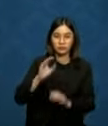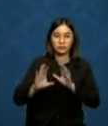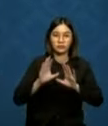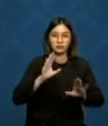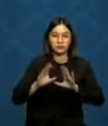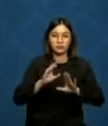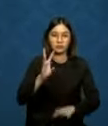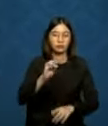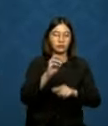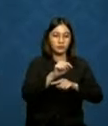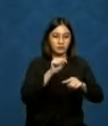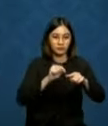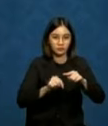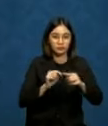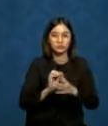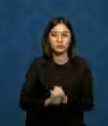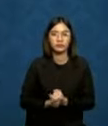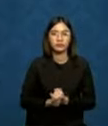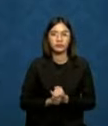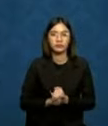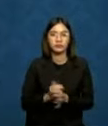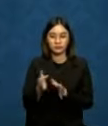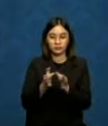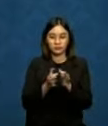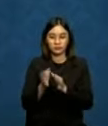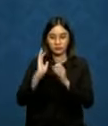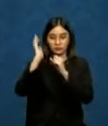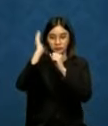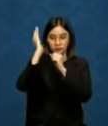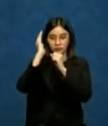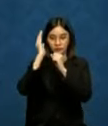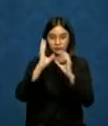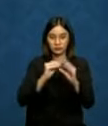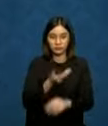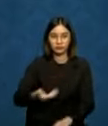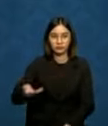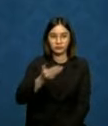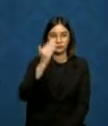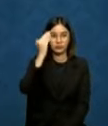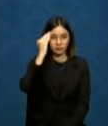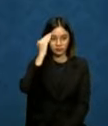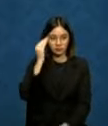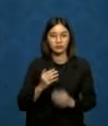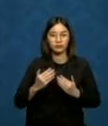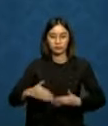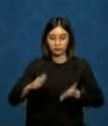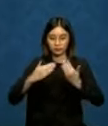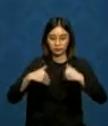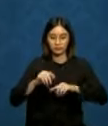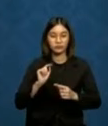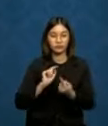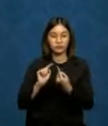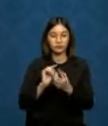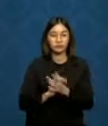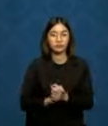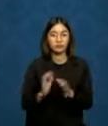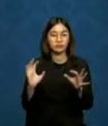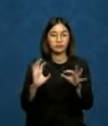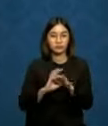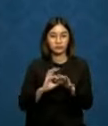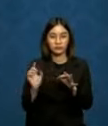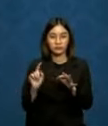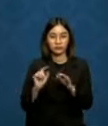สัก 60%ได้ครับก็เรียนที่ประชุมเพื่อเพื่อเพื่อทราบครับส่วนในเรื่องของเอ่อเกี่ยว